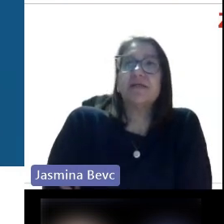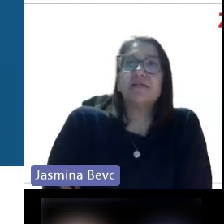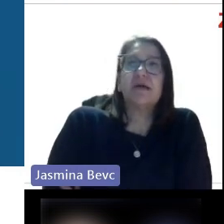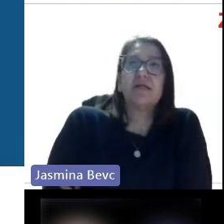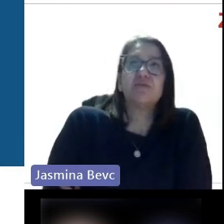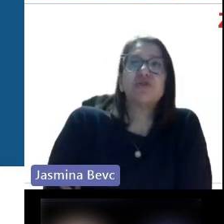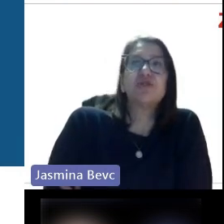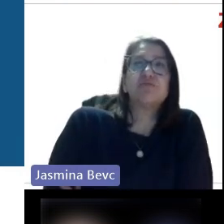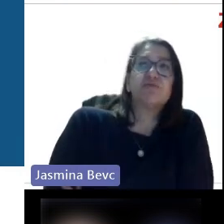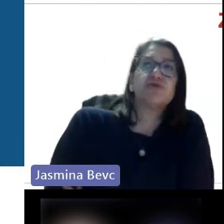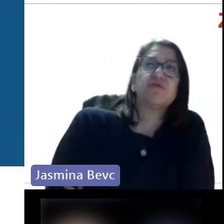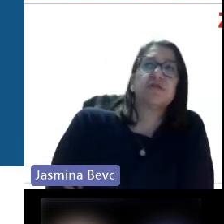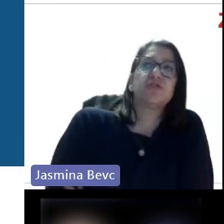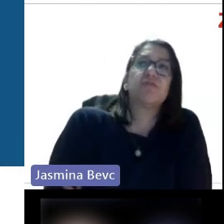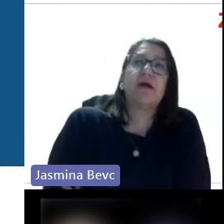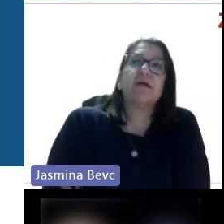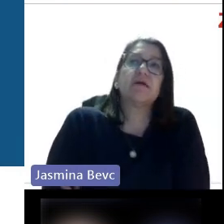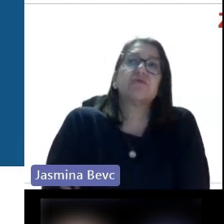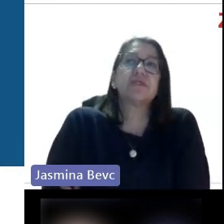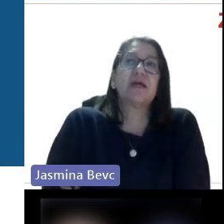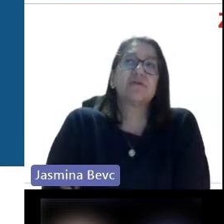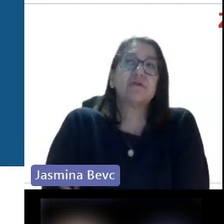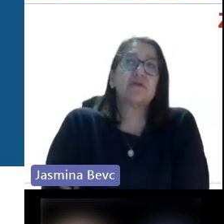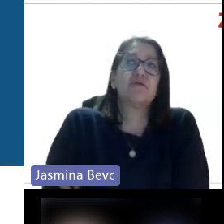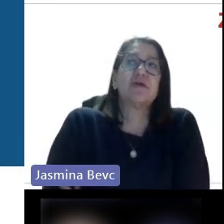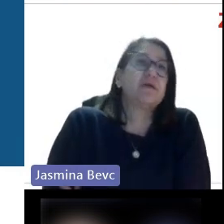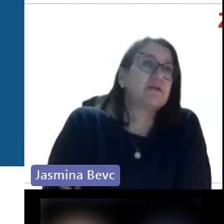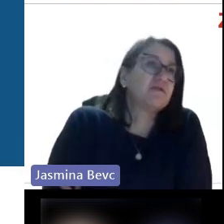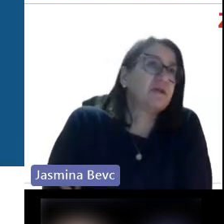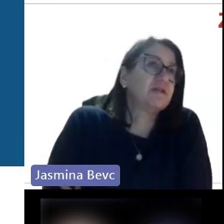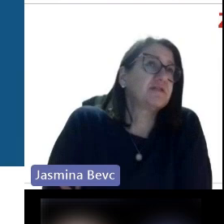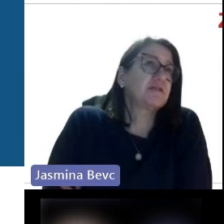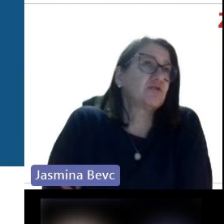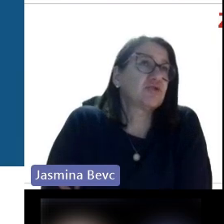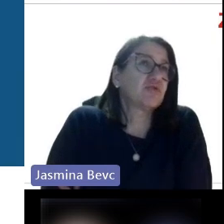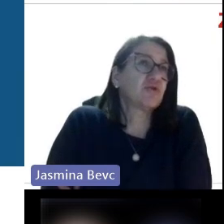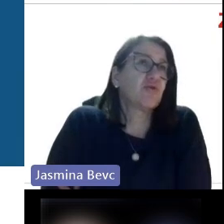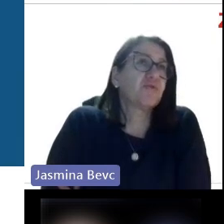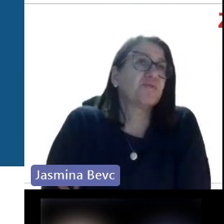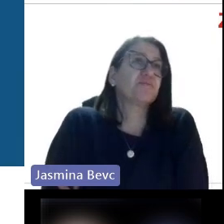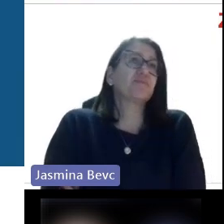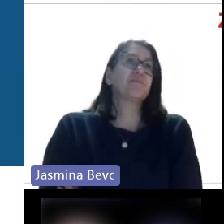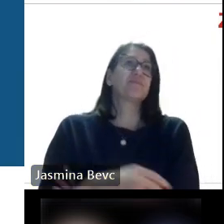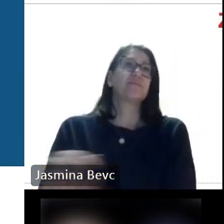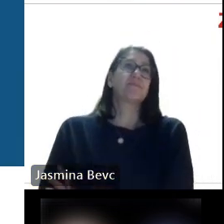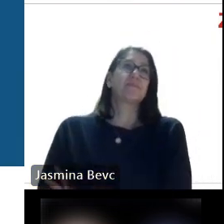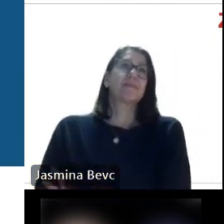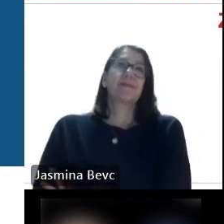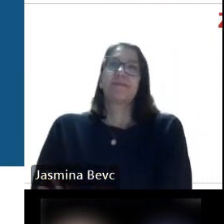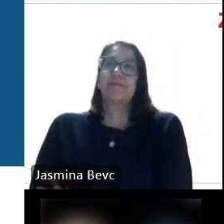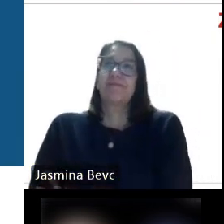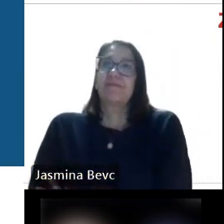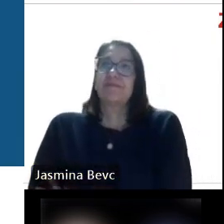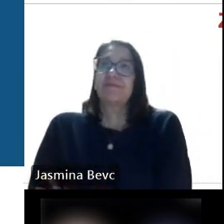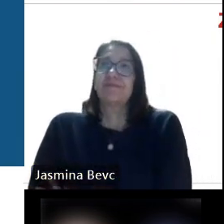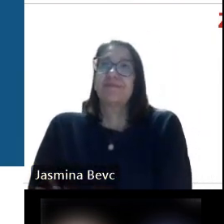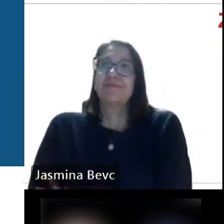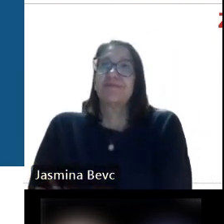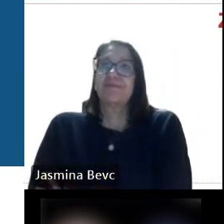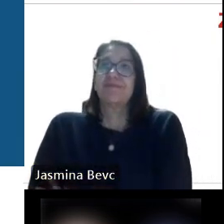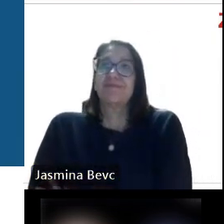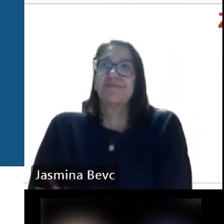procente maksimalne moči je priporočljivo, da črpalka konstantno deluje? 25, 30%? Se tega